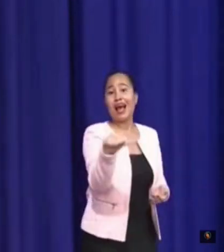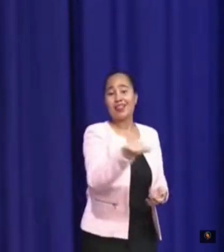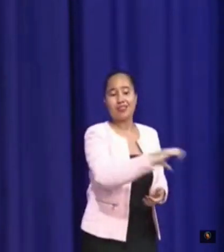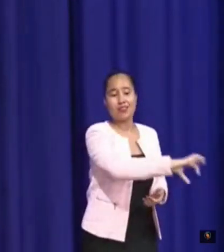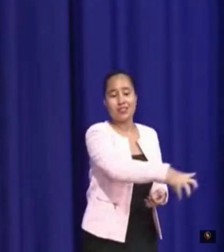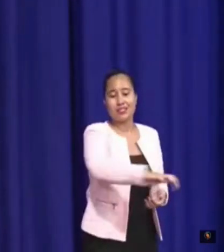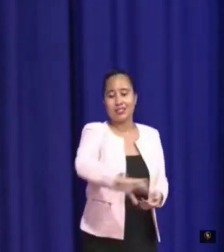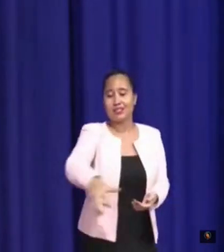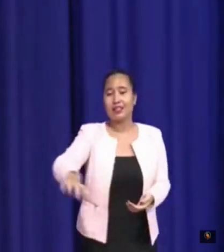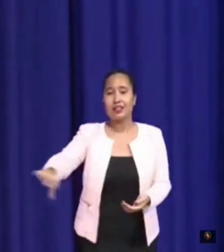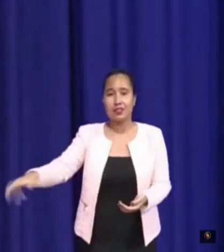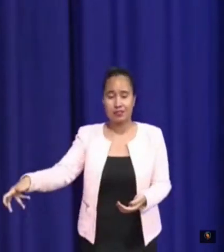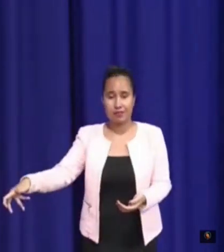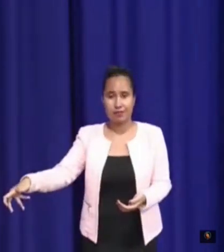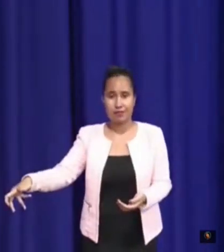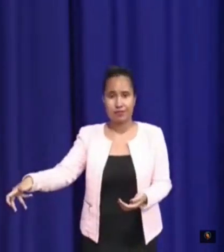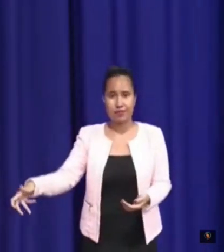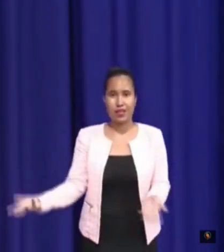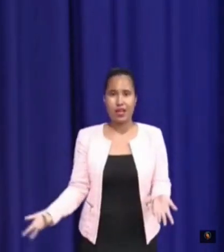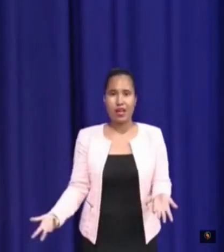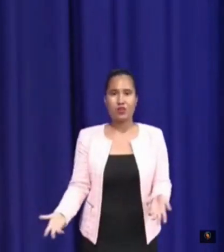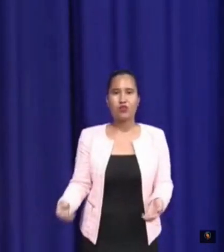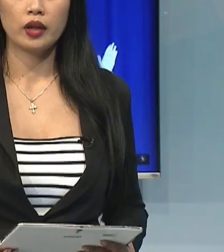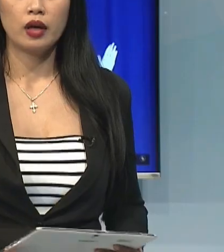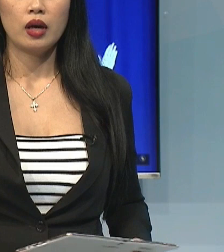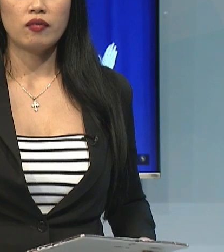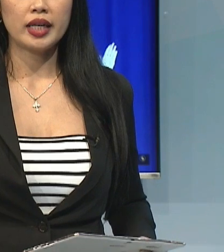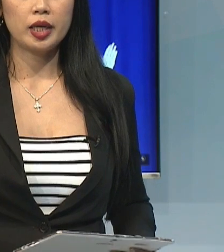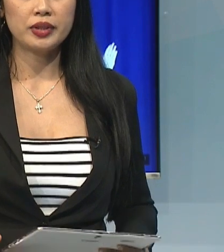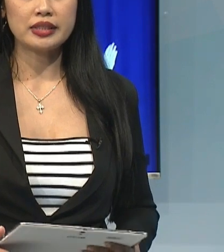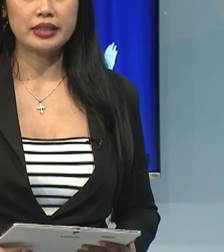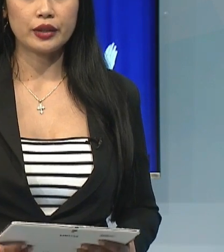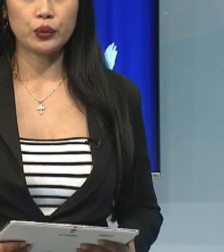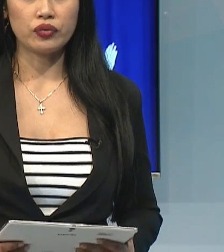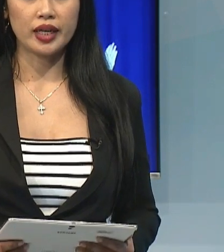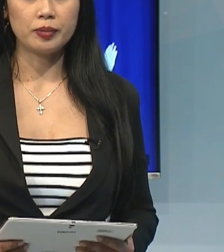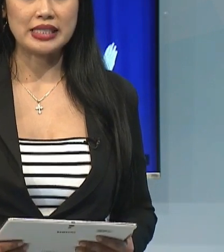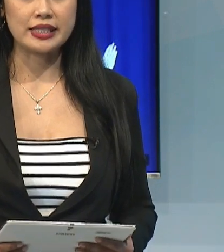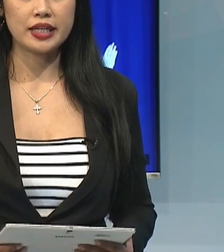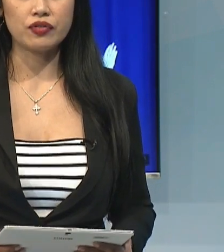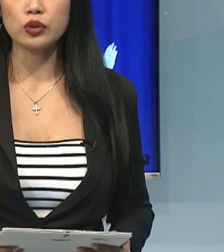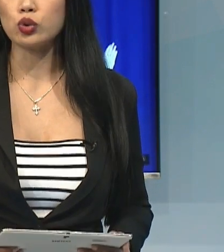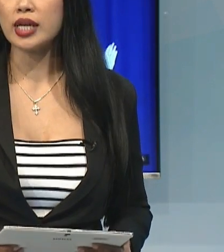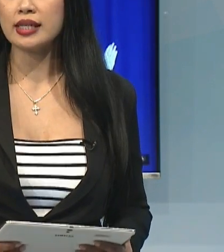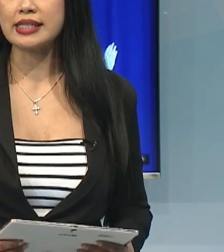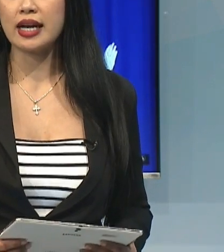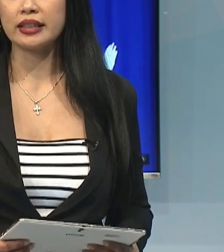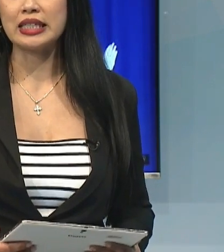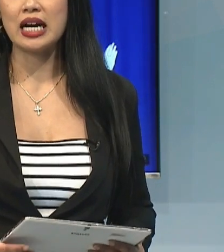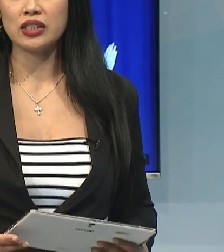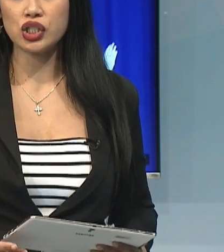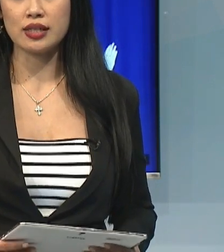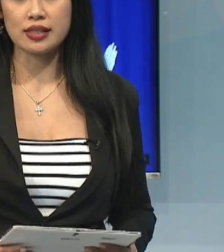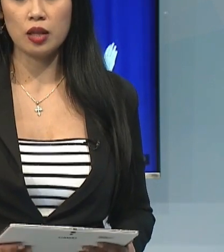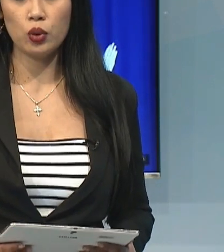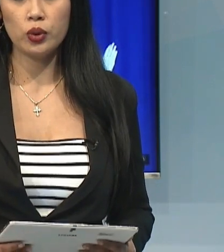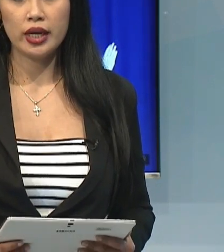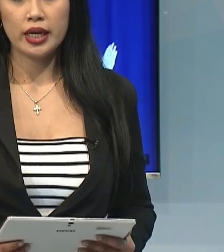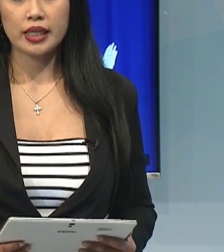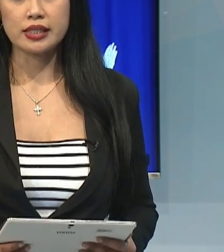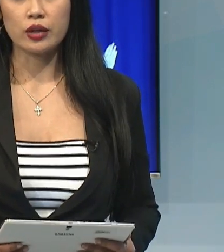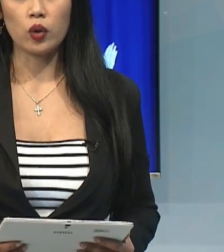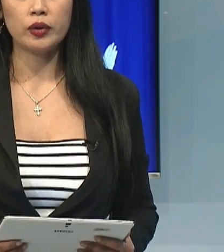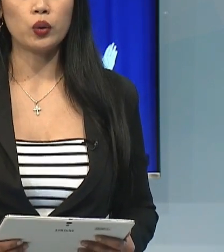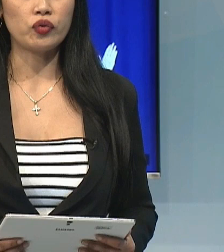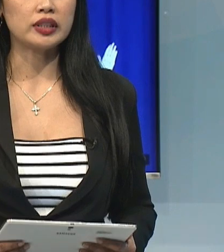starting op de welbekende Monikarta. Waarnemend directeur van het ministerie van Sociale Zaken, Angela Salmo,